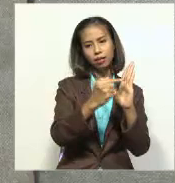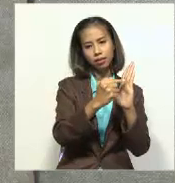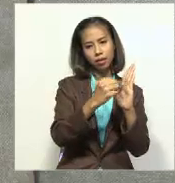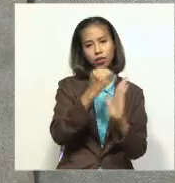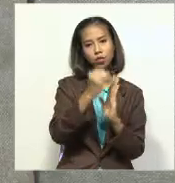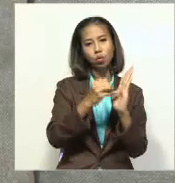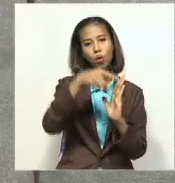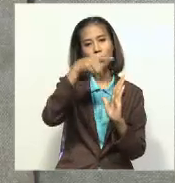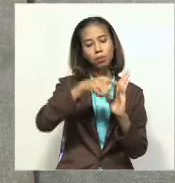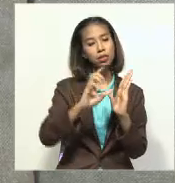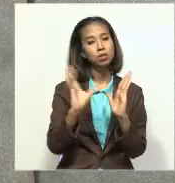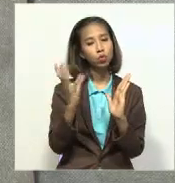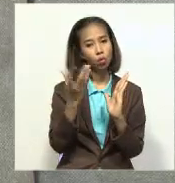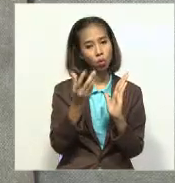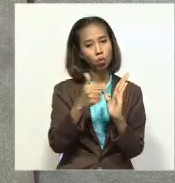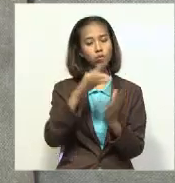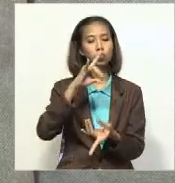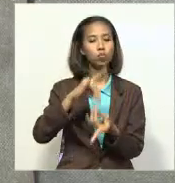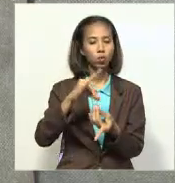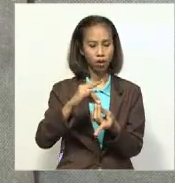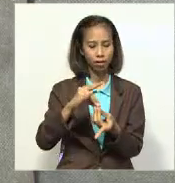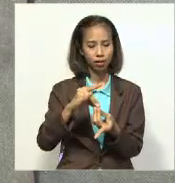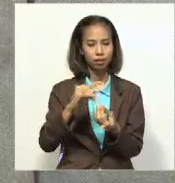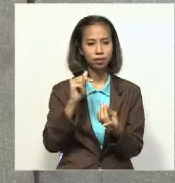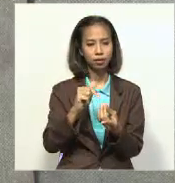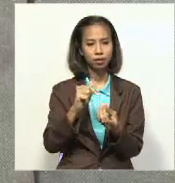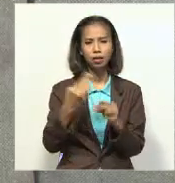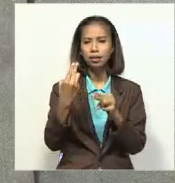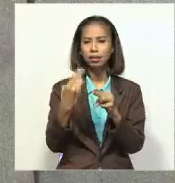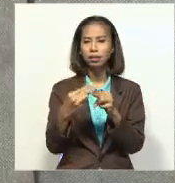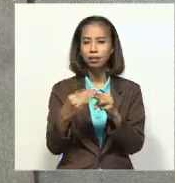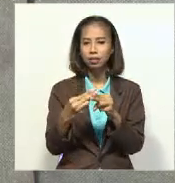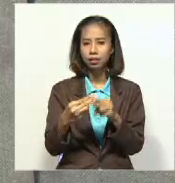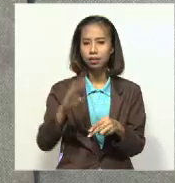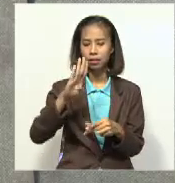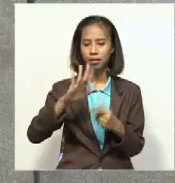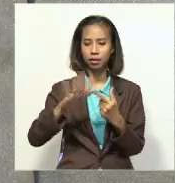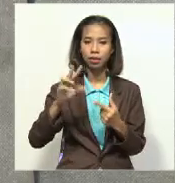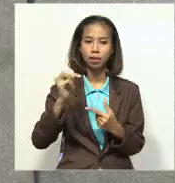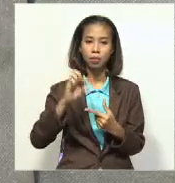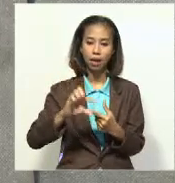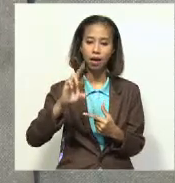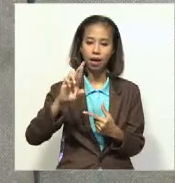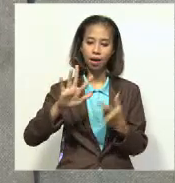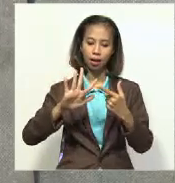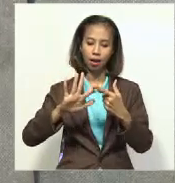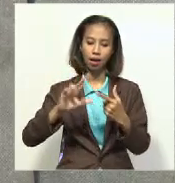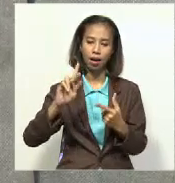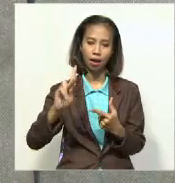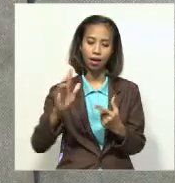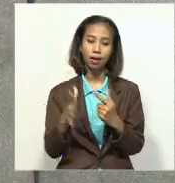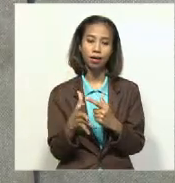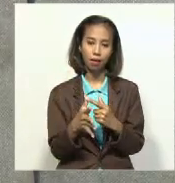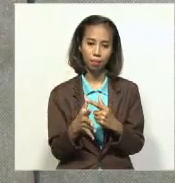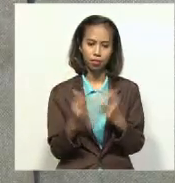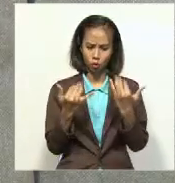ณุโลกในสุโขทัยนะครับที่เรารู้จักกันดีก็คือบางระคำนั่นแหละนะครับซึ่งตอนนี้ก็มีการ